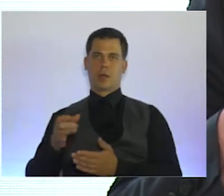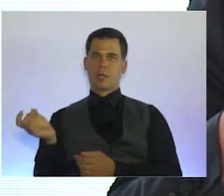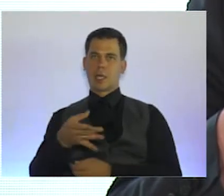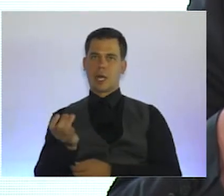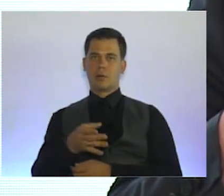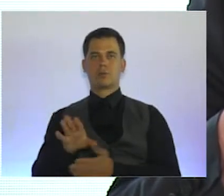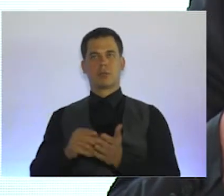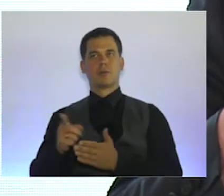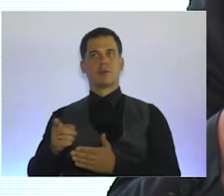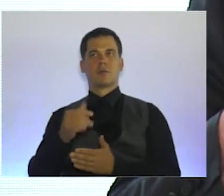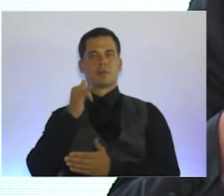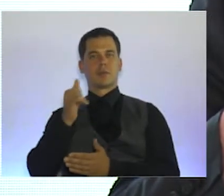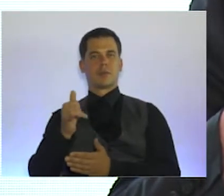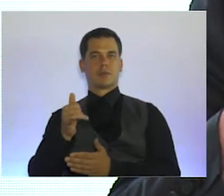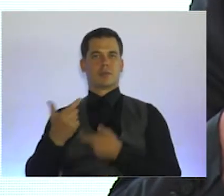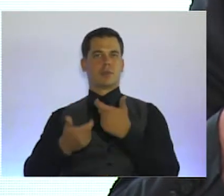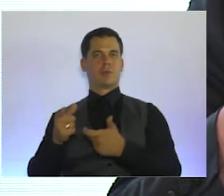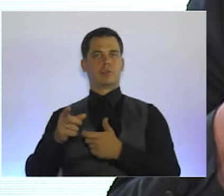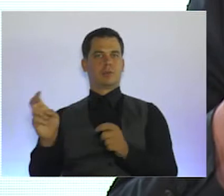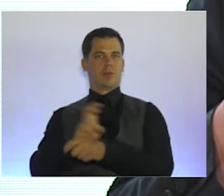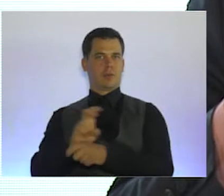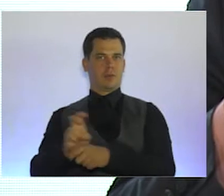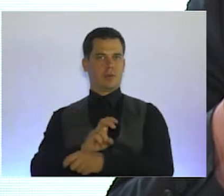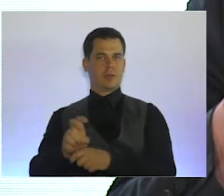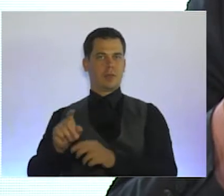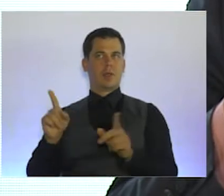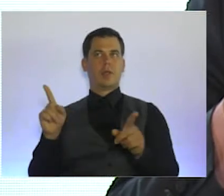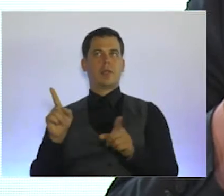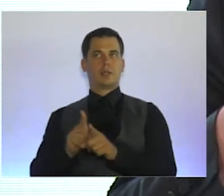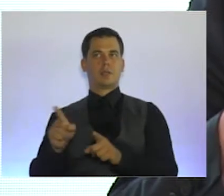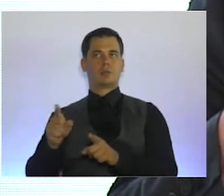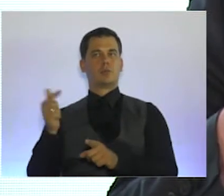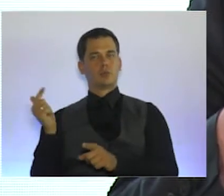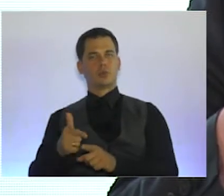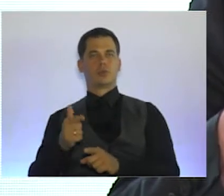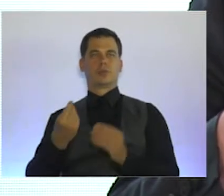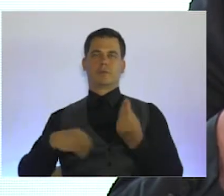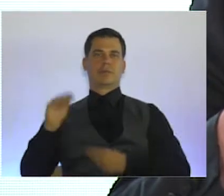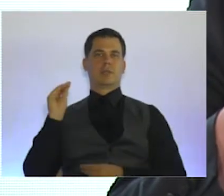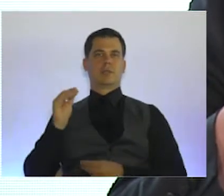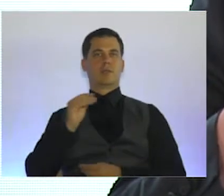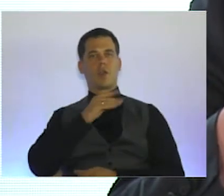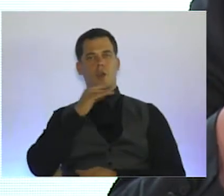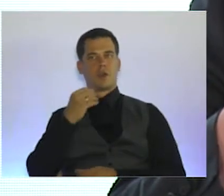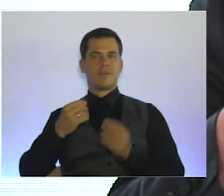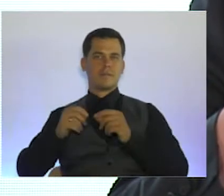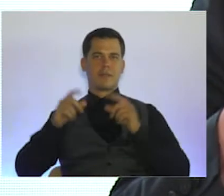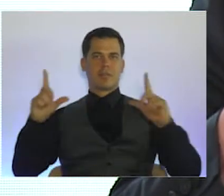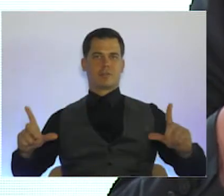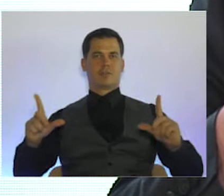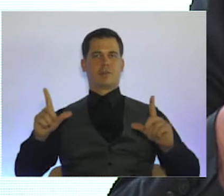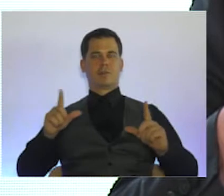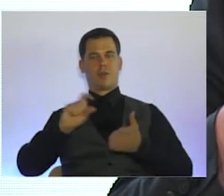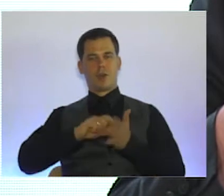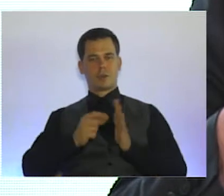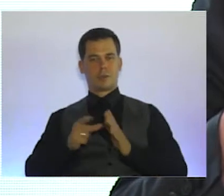mając na uwadze to, że nie mogą tak dużo czasu spędzać z technologią, a także to, że muszą mieć bardziej barwne, większe klocki z instrukcjami,